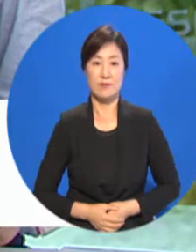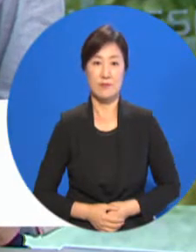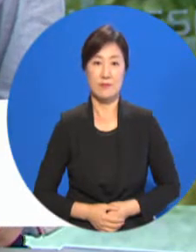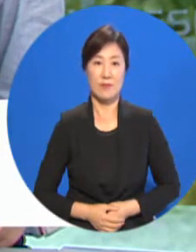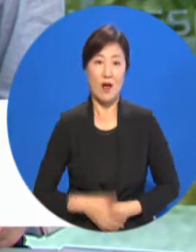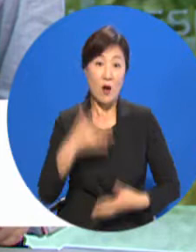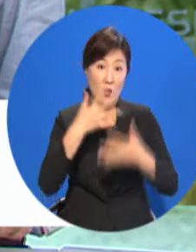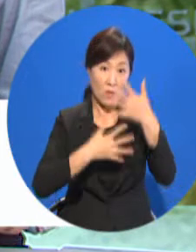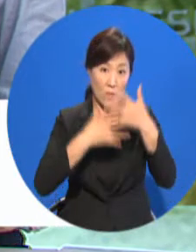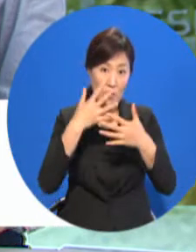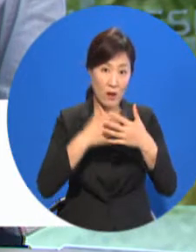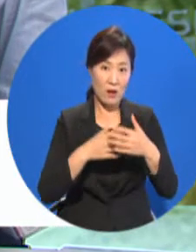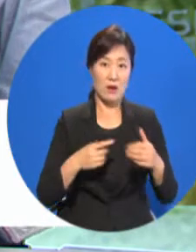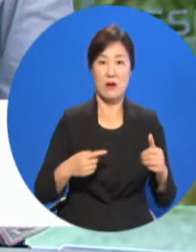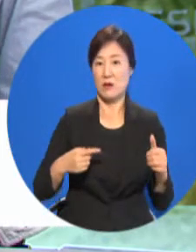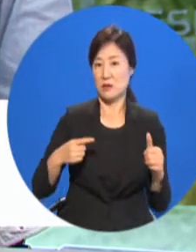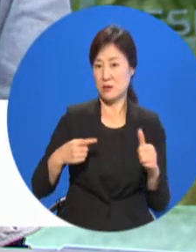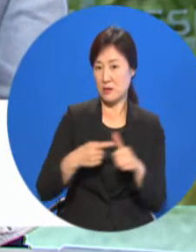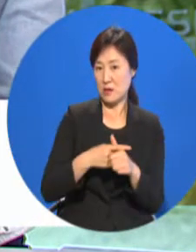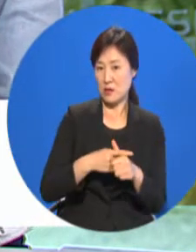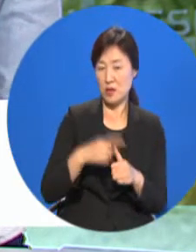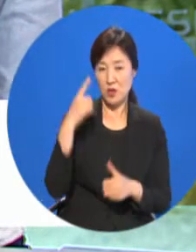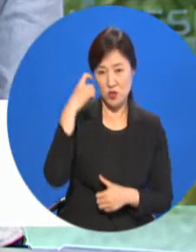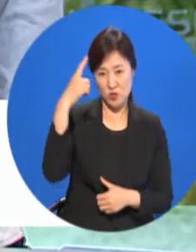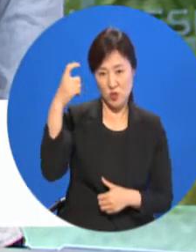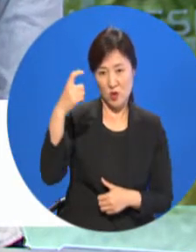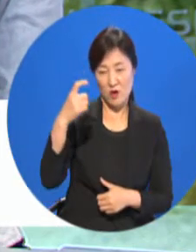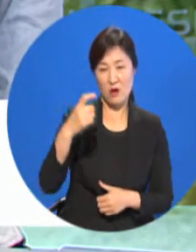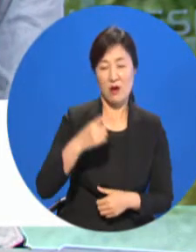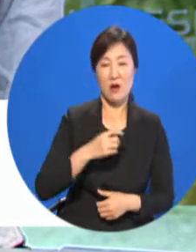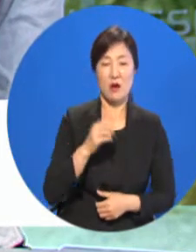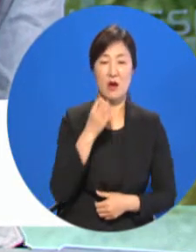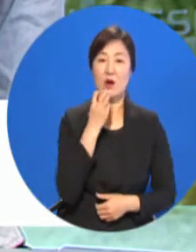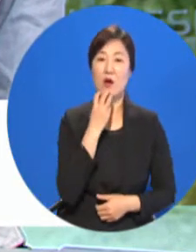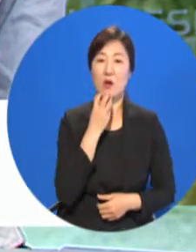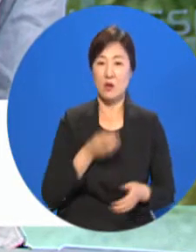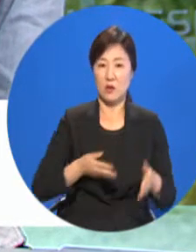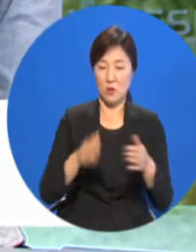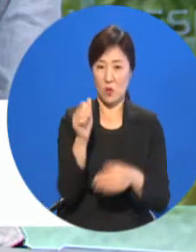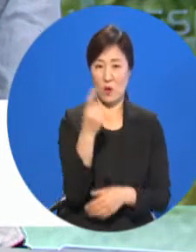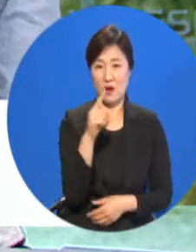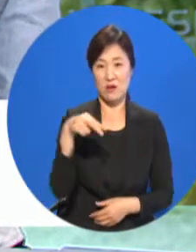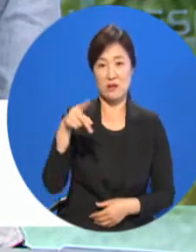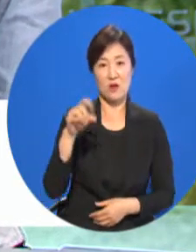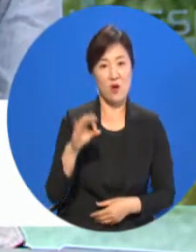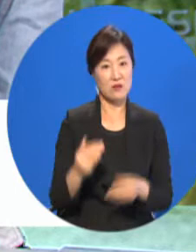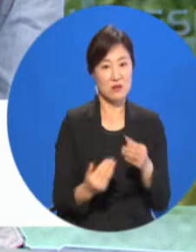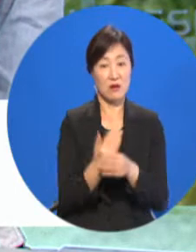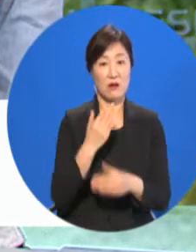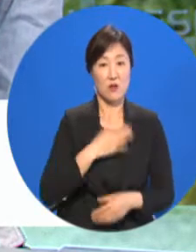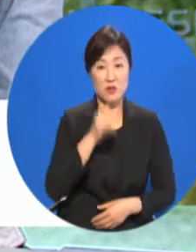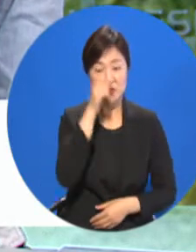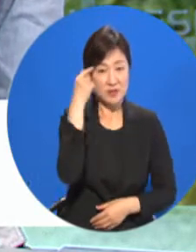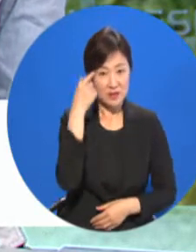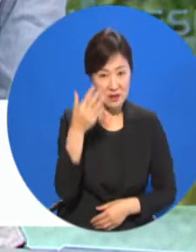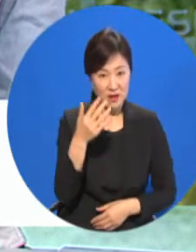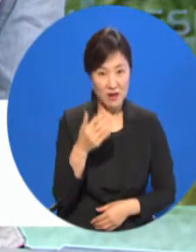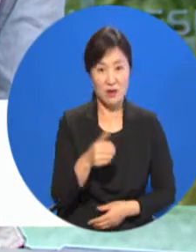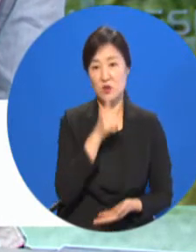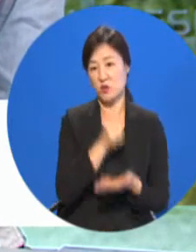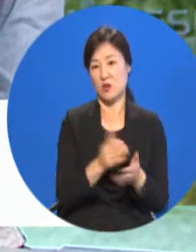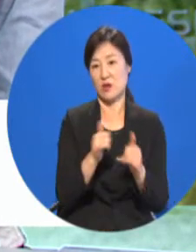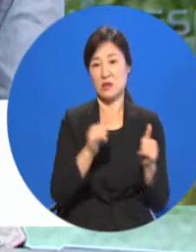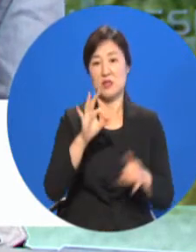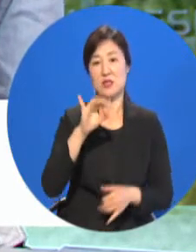영화 살인의 추억으로 유명한 화성 연쇄 살인 사건 아시죠? 이 사건의 용의자 이춘재가 30년 만에 드러나면서 지금